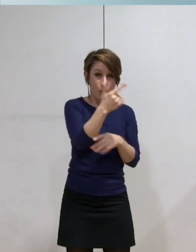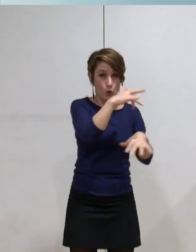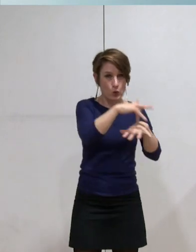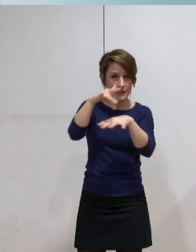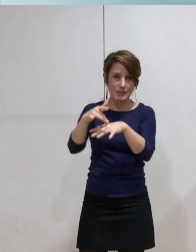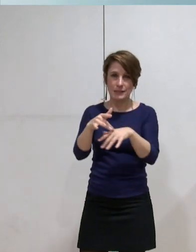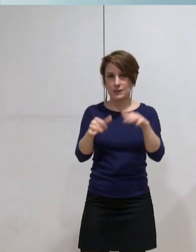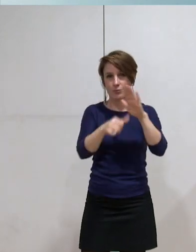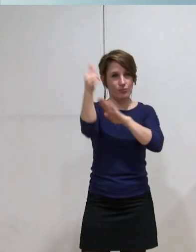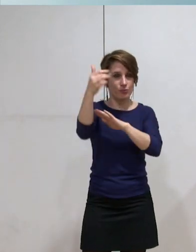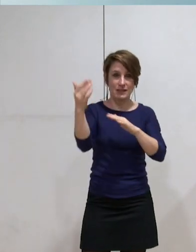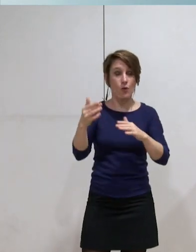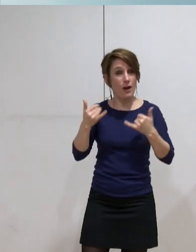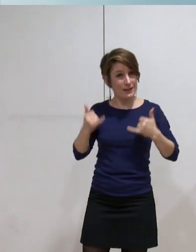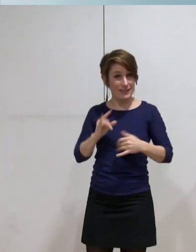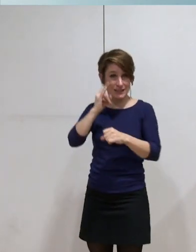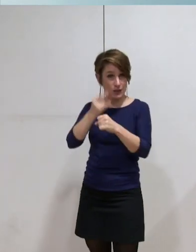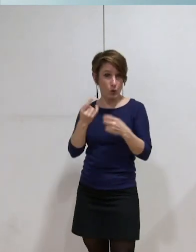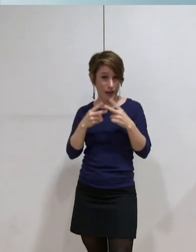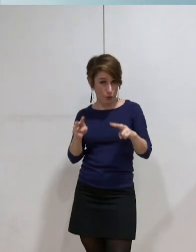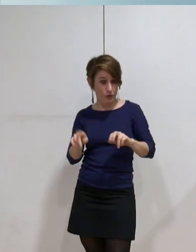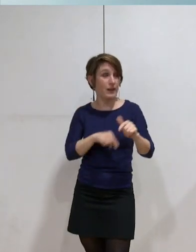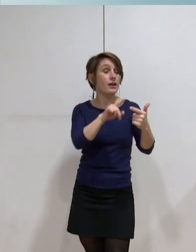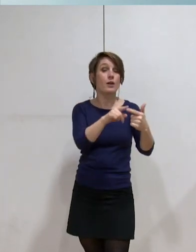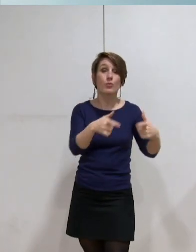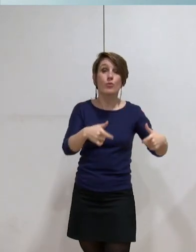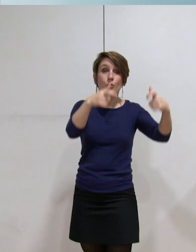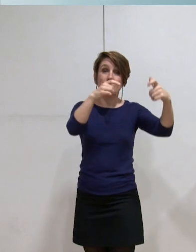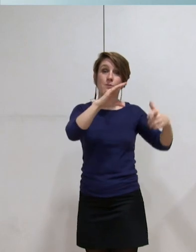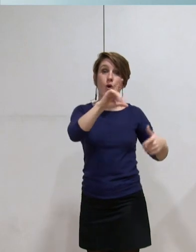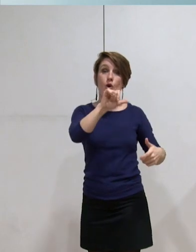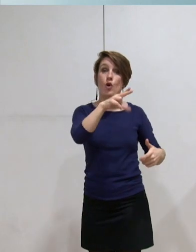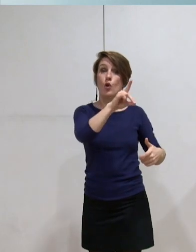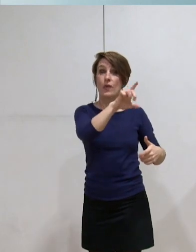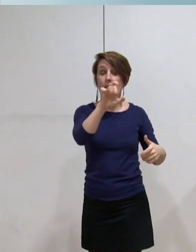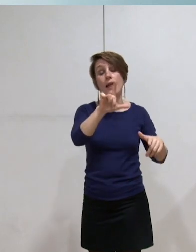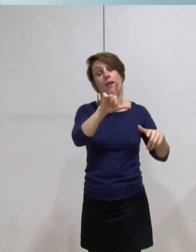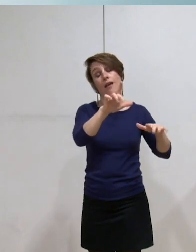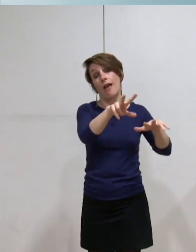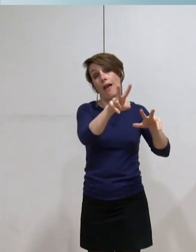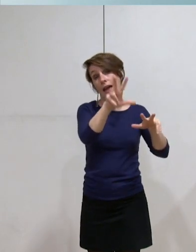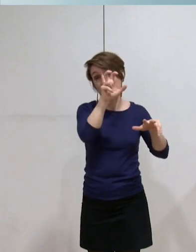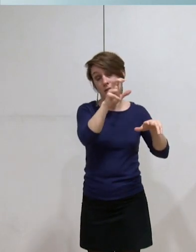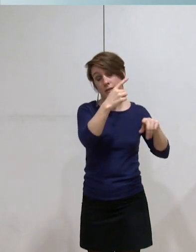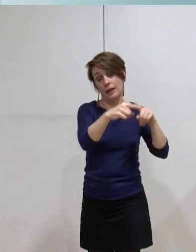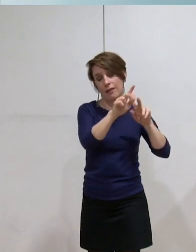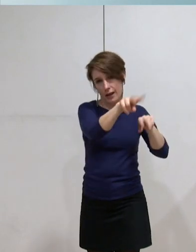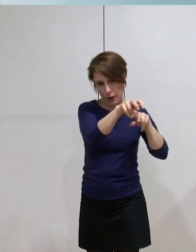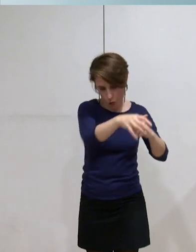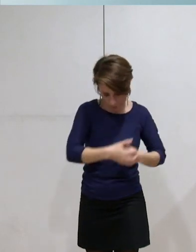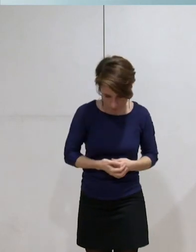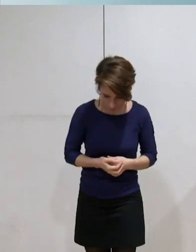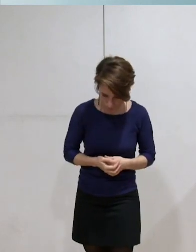locaux administratif qui sont l'Hôtel de Ville et le bâtiment Claudel enfin pour répondre à la question des